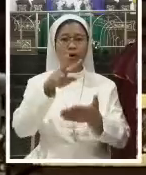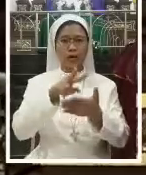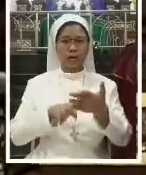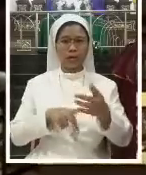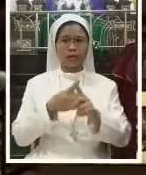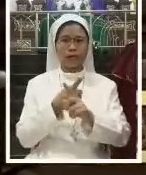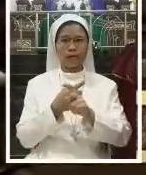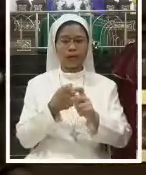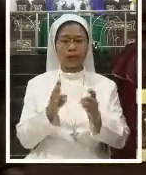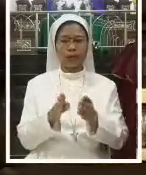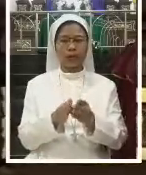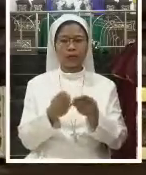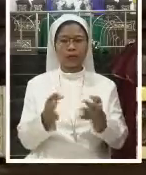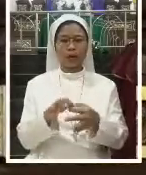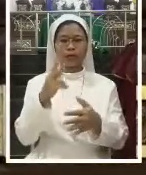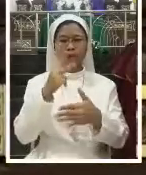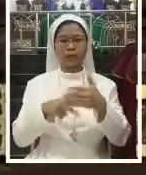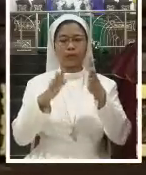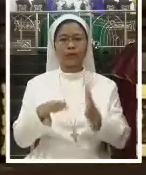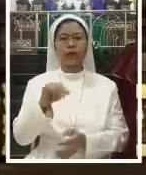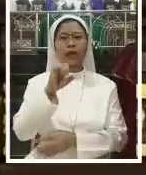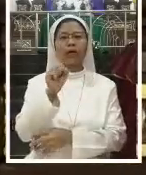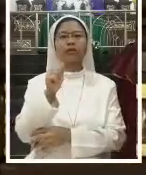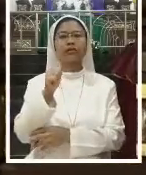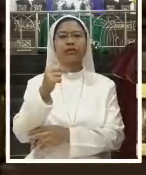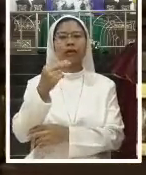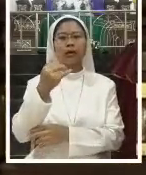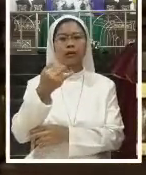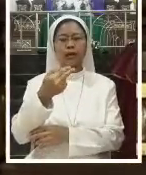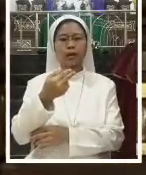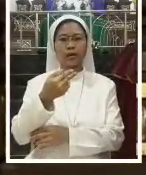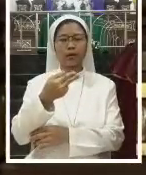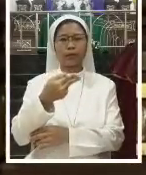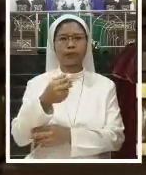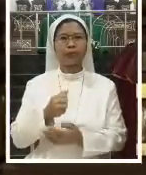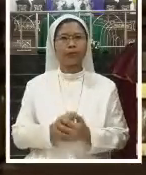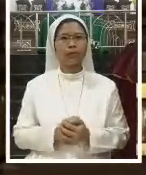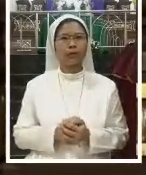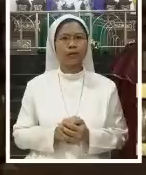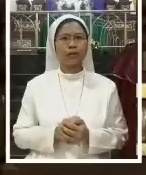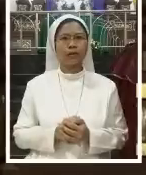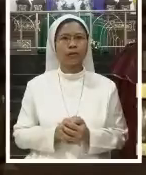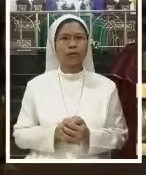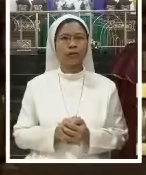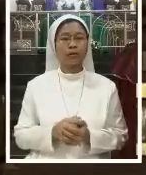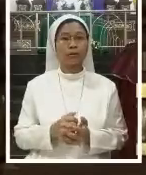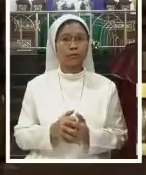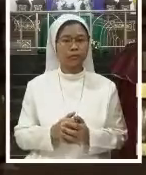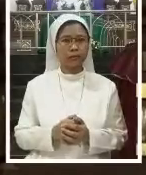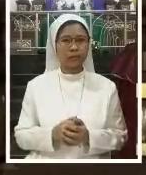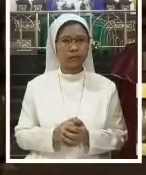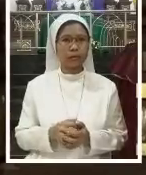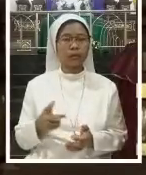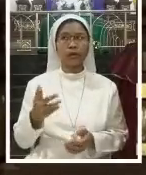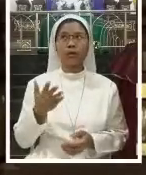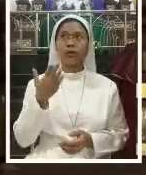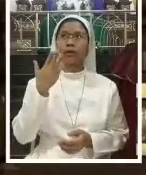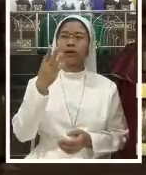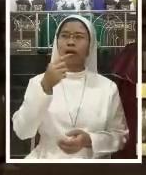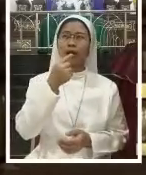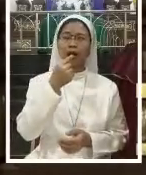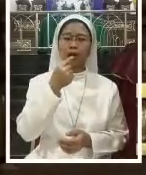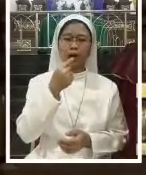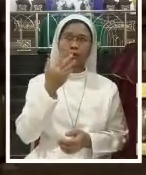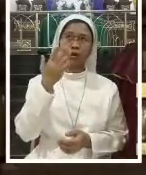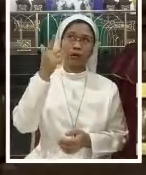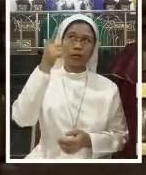Pagbasa sa libro ni Propeta Isaías, dila ni may inadalan, itinausa ko nin Diyos